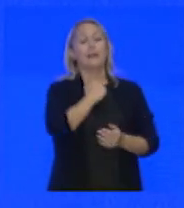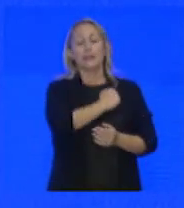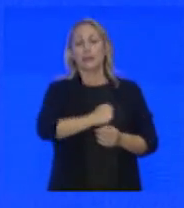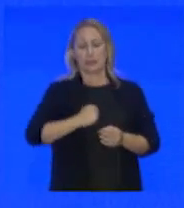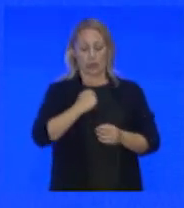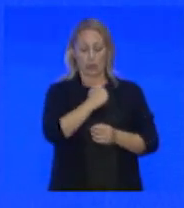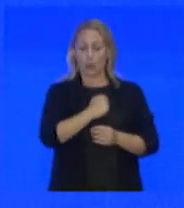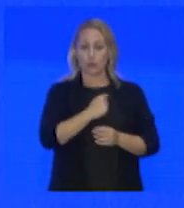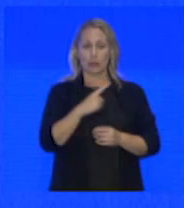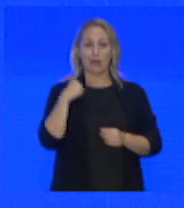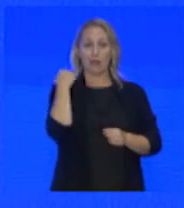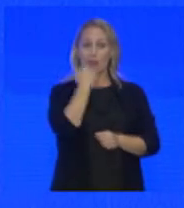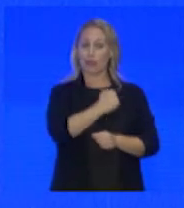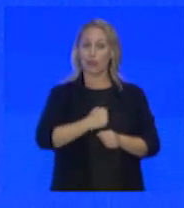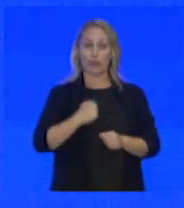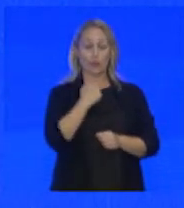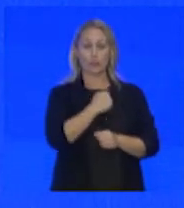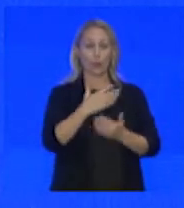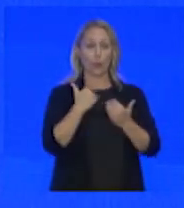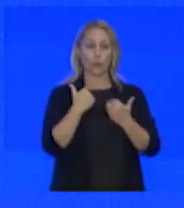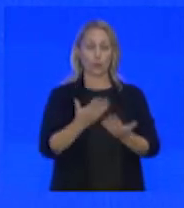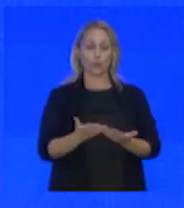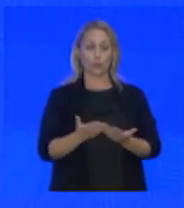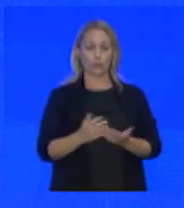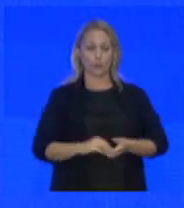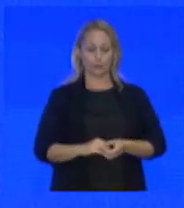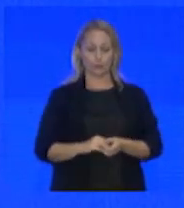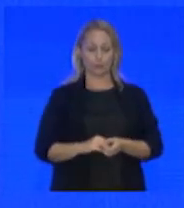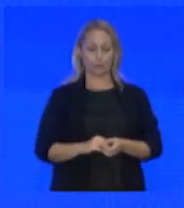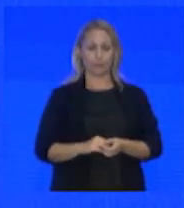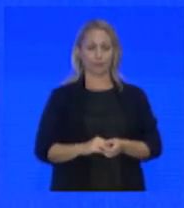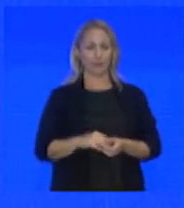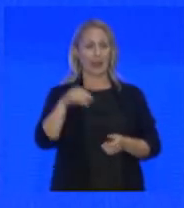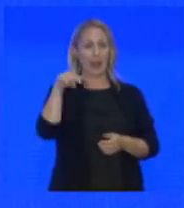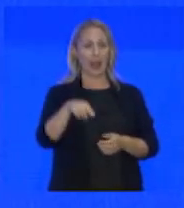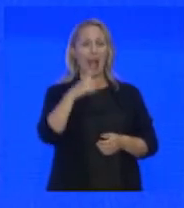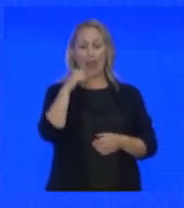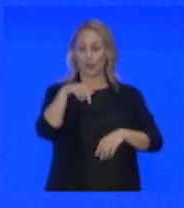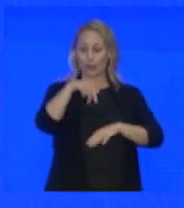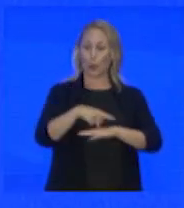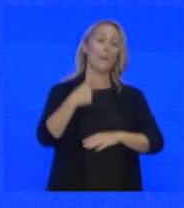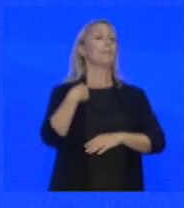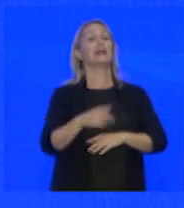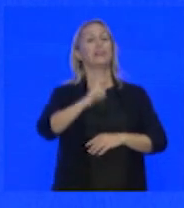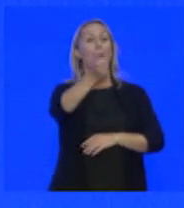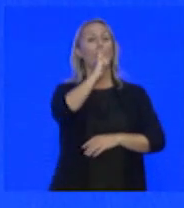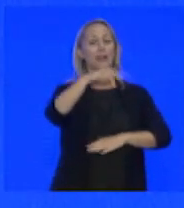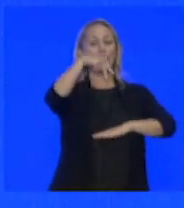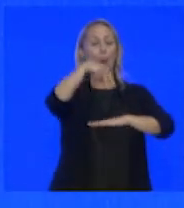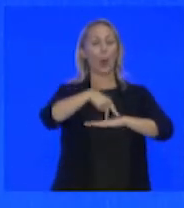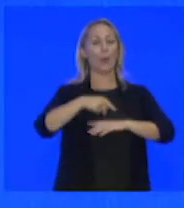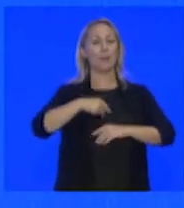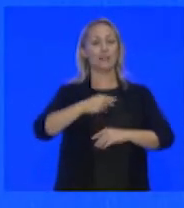Δυστυχώς όμως, το πέρασμα του χρόνου, η ΔΕΘ έγινε ταυτόχρονα ένα βήμα ηχηρών εξαγγελιών που μετά